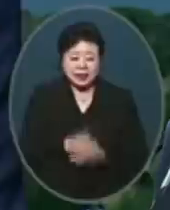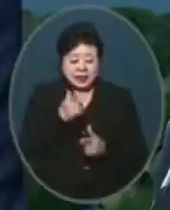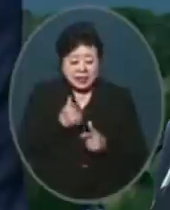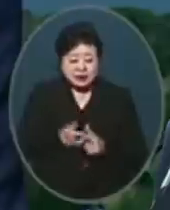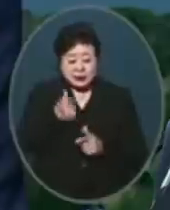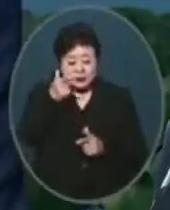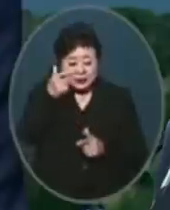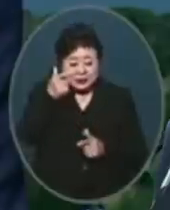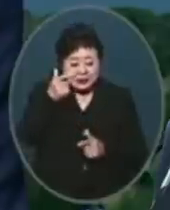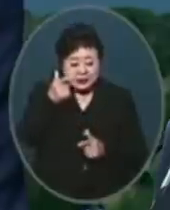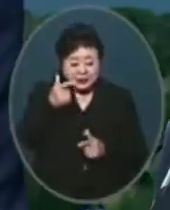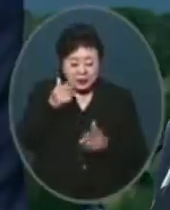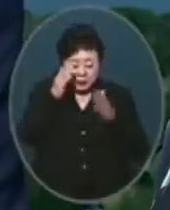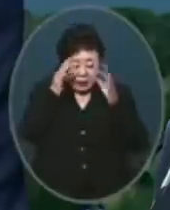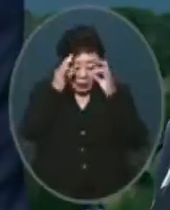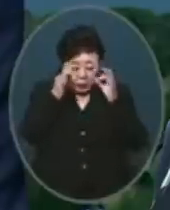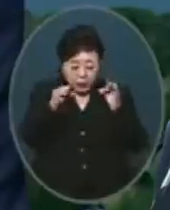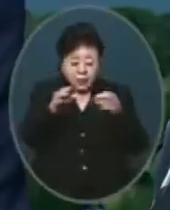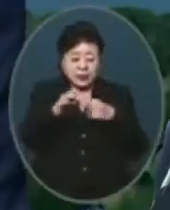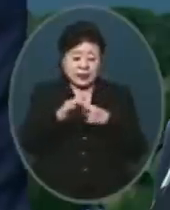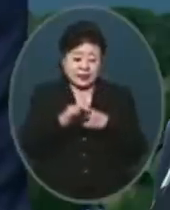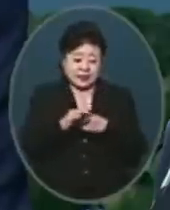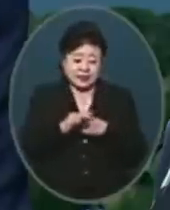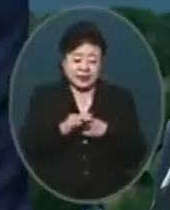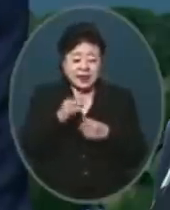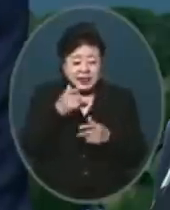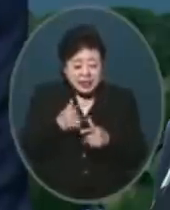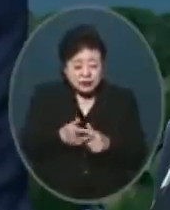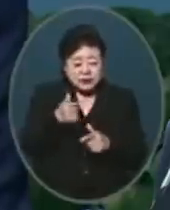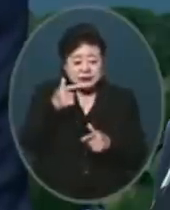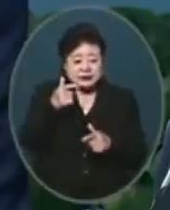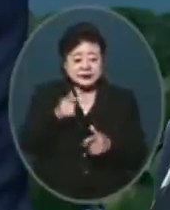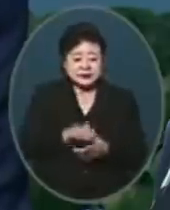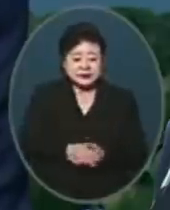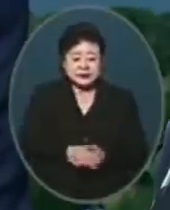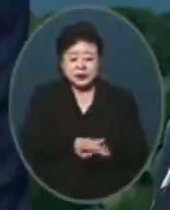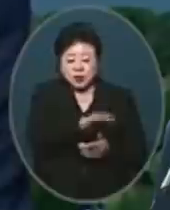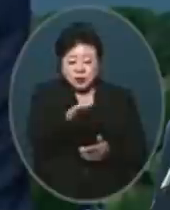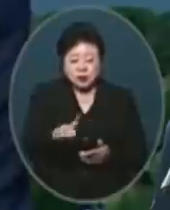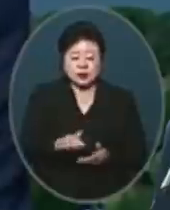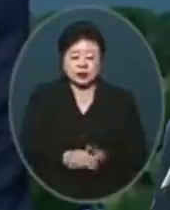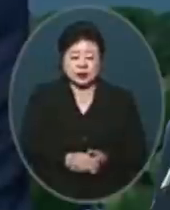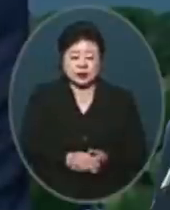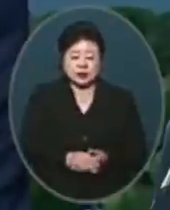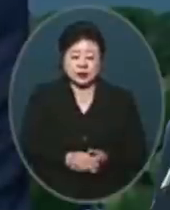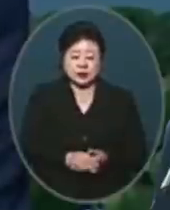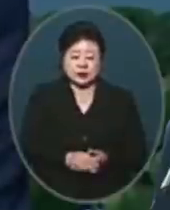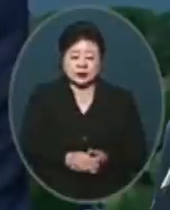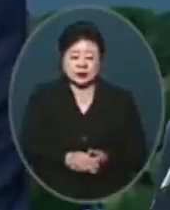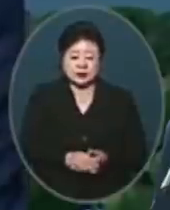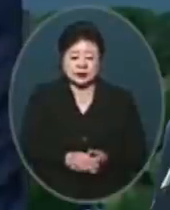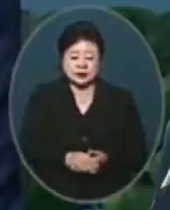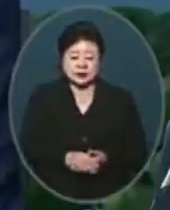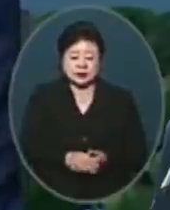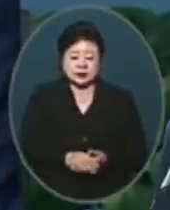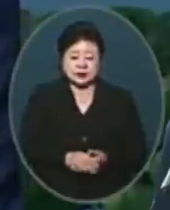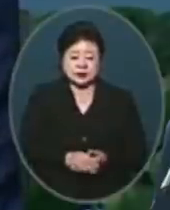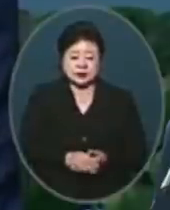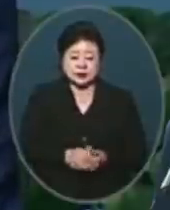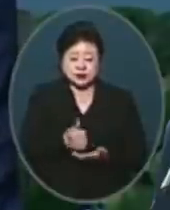예수님을 바라보면 예수님은 우리를 데리고 주님